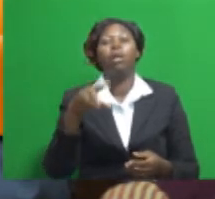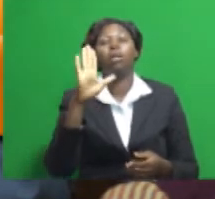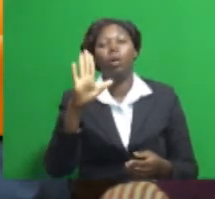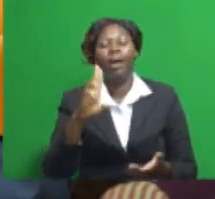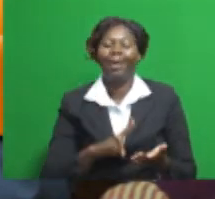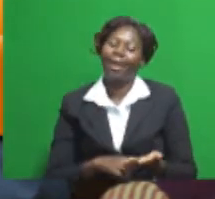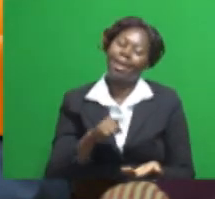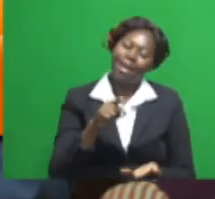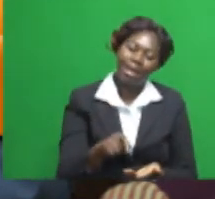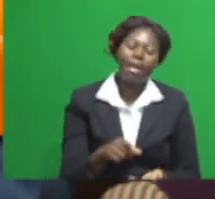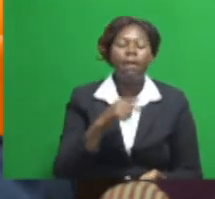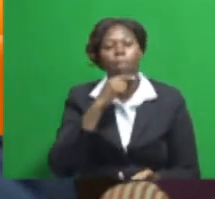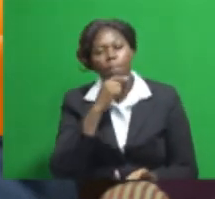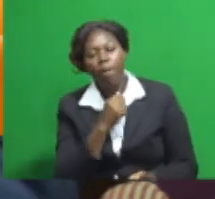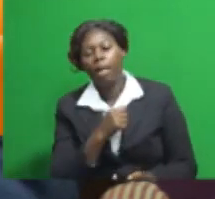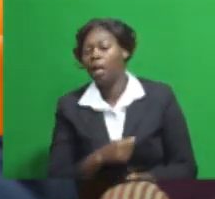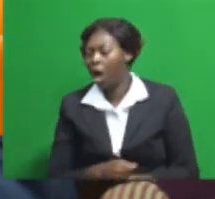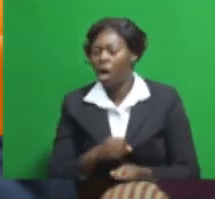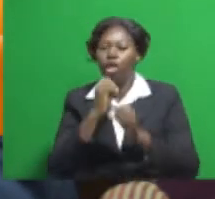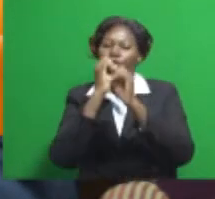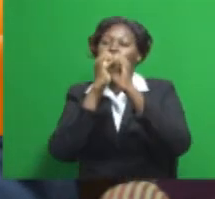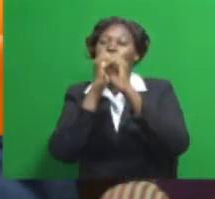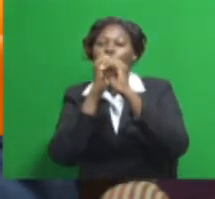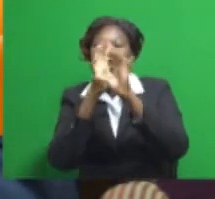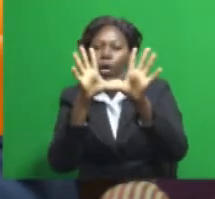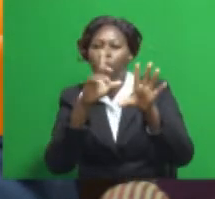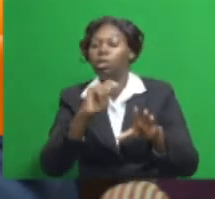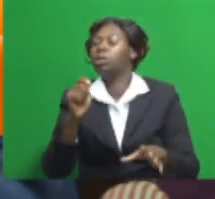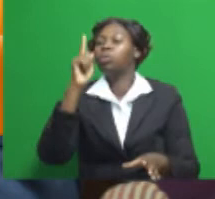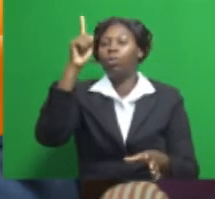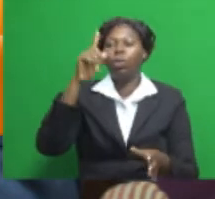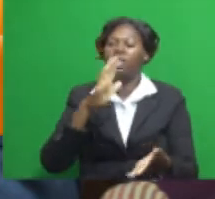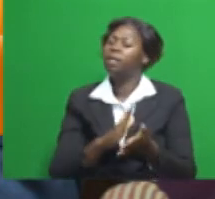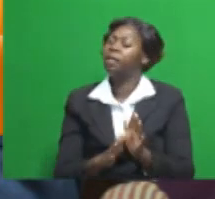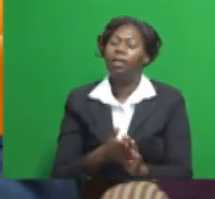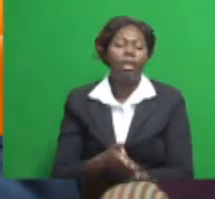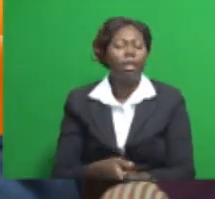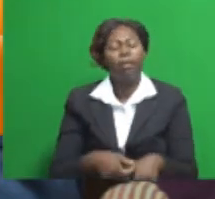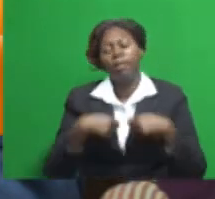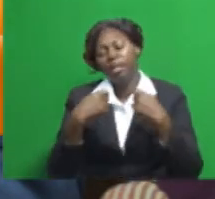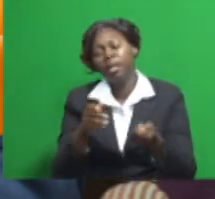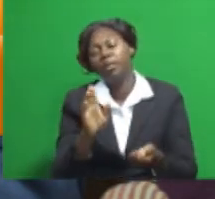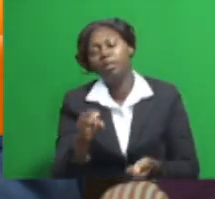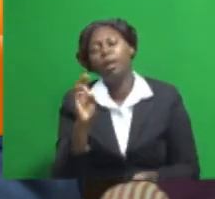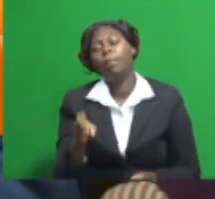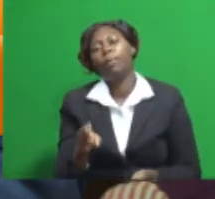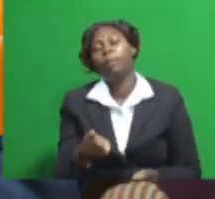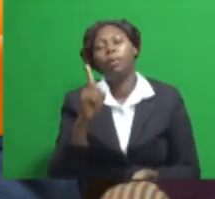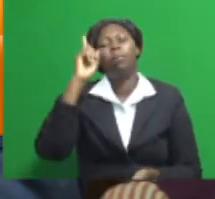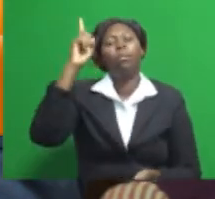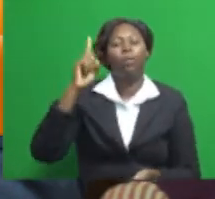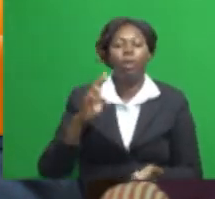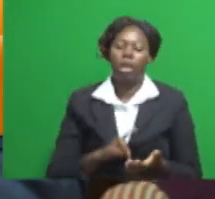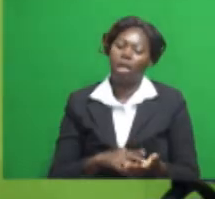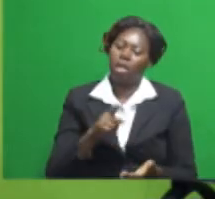wangu. Akafugama akadanidzira nenzwi guru achiti Ishe musavapa mhosva yechivi ichi. Akati areva izvozvo